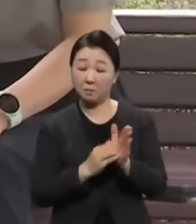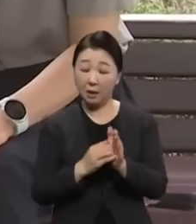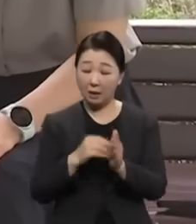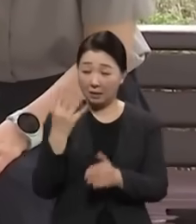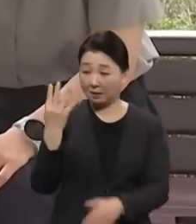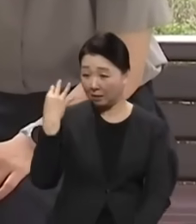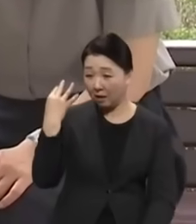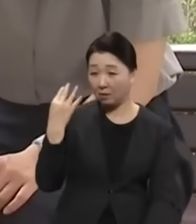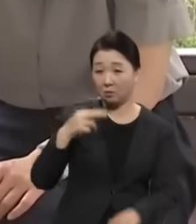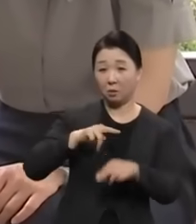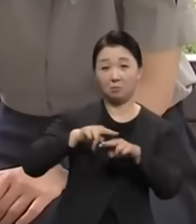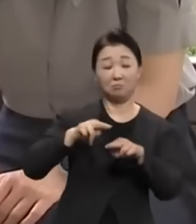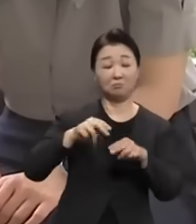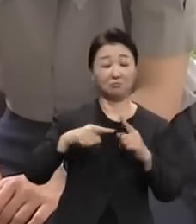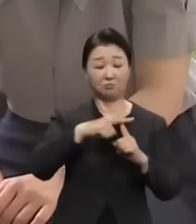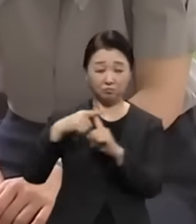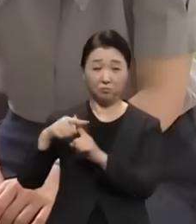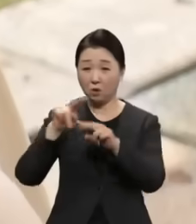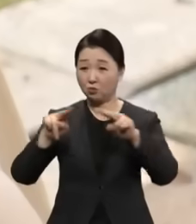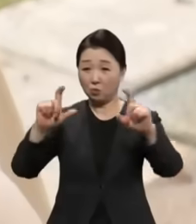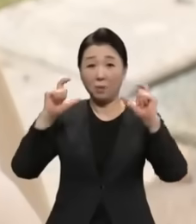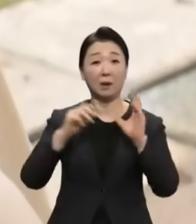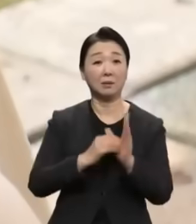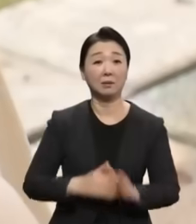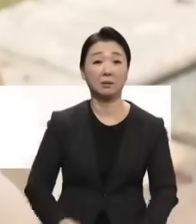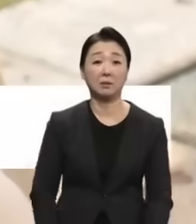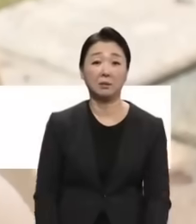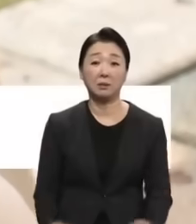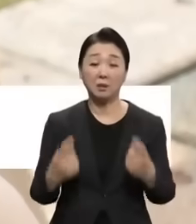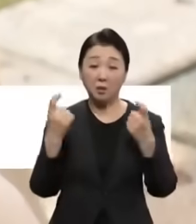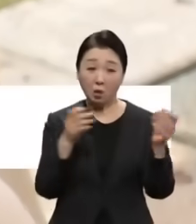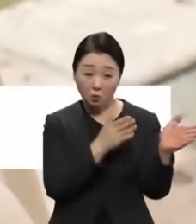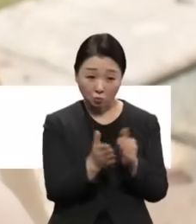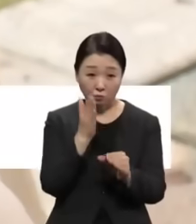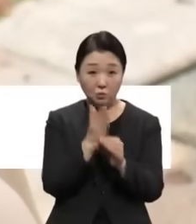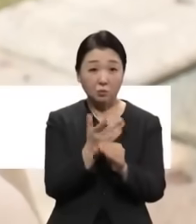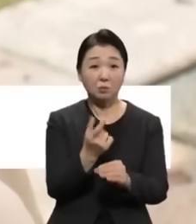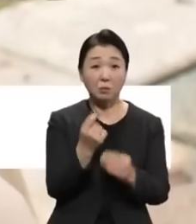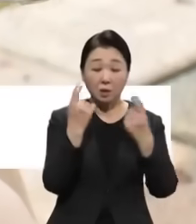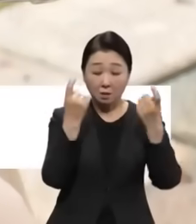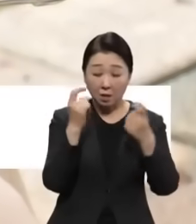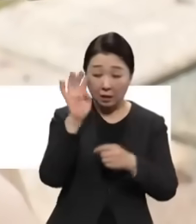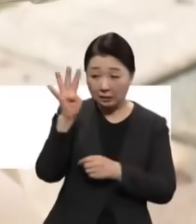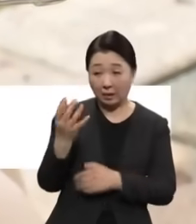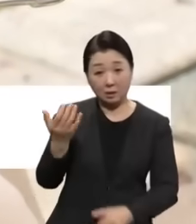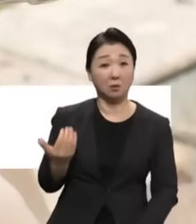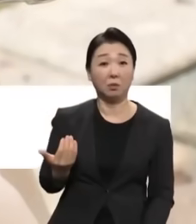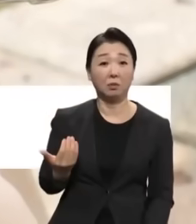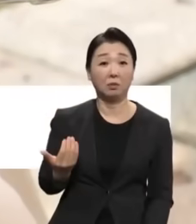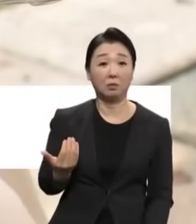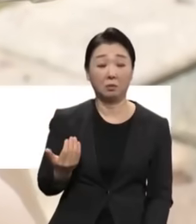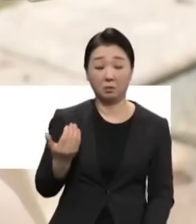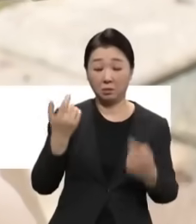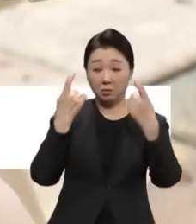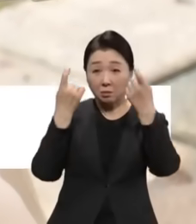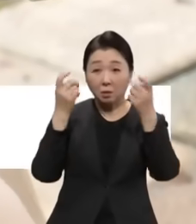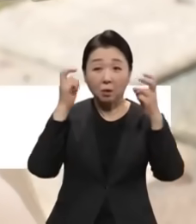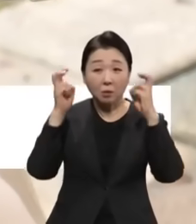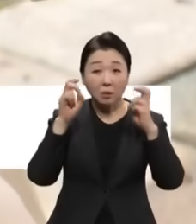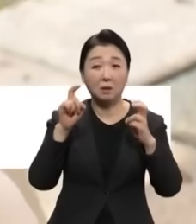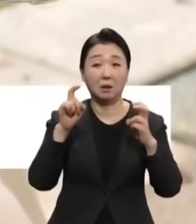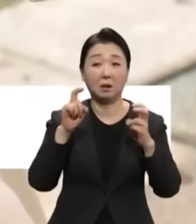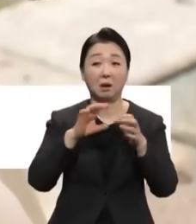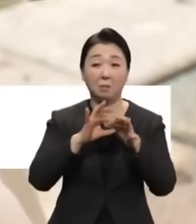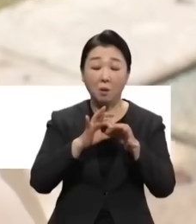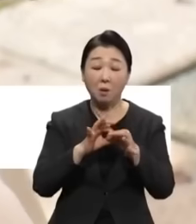일방적인 취소 통보를 받았습니다. 여행 준비를 하고 있다가 여행 가기 4일 전에 그 여행사의 통보를